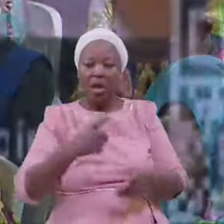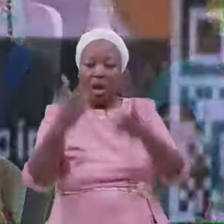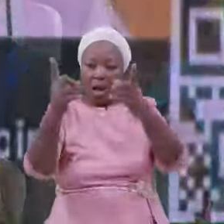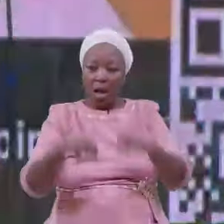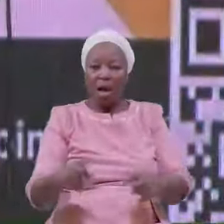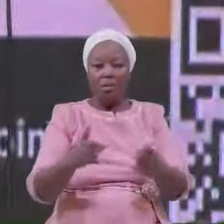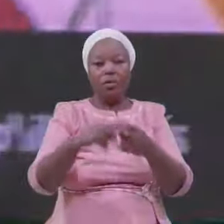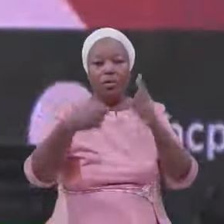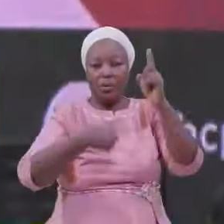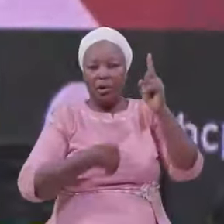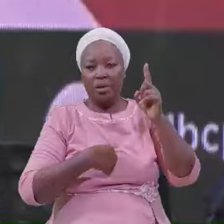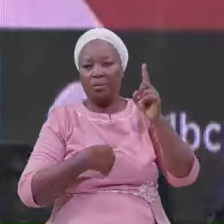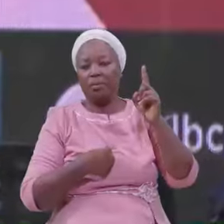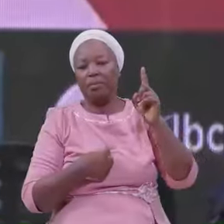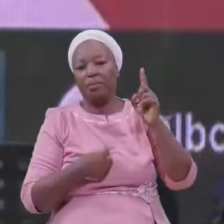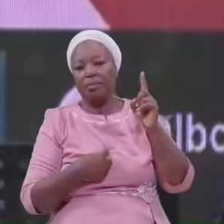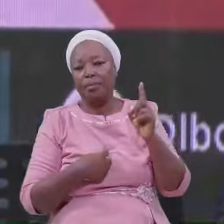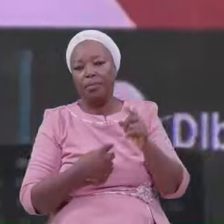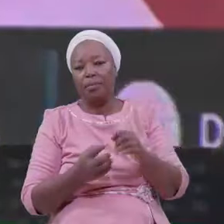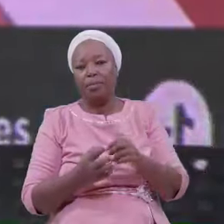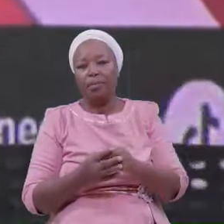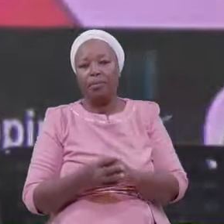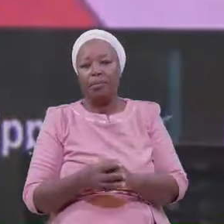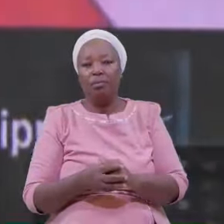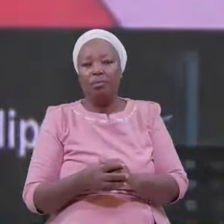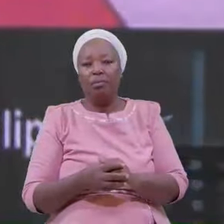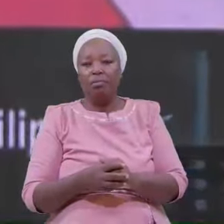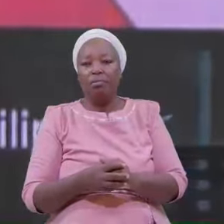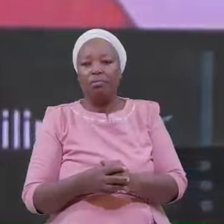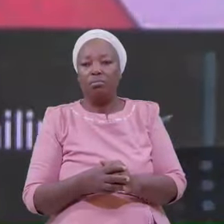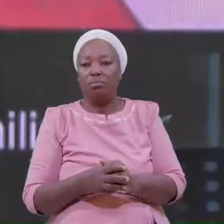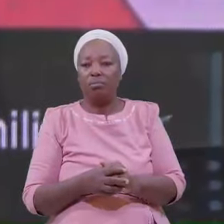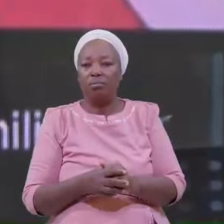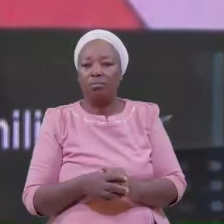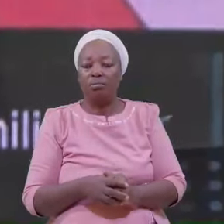Kanya, inaanyayahan Kanya, lumapit ka sa Kanya, at